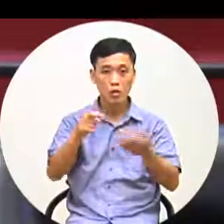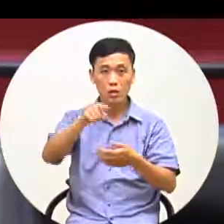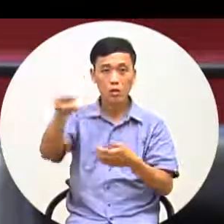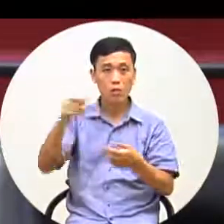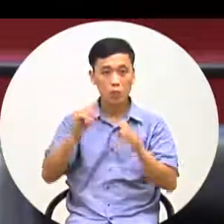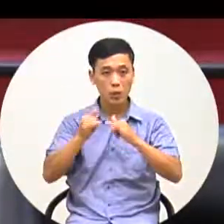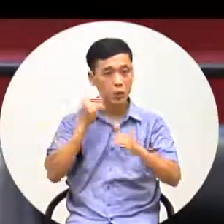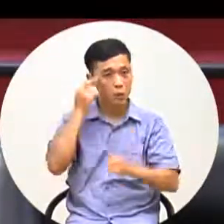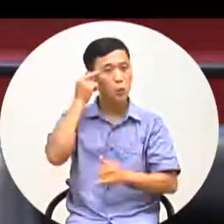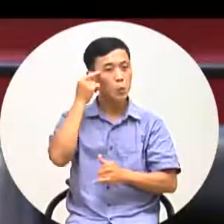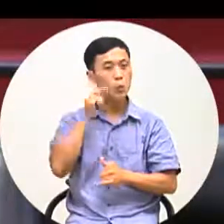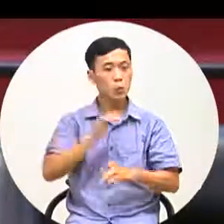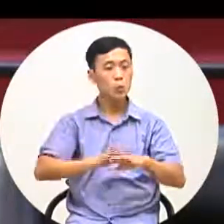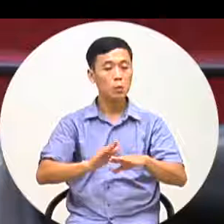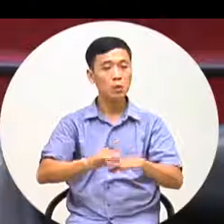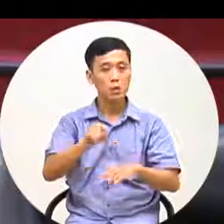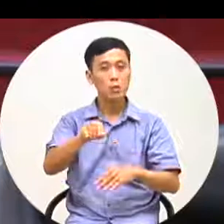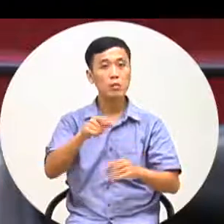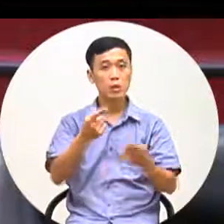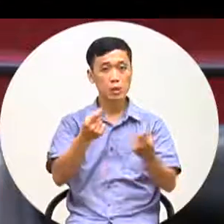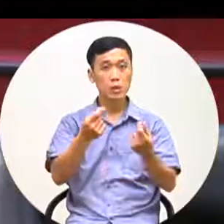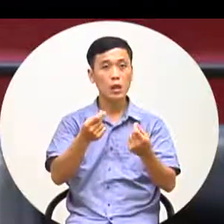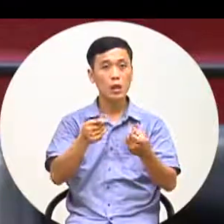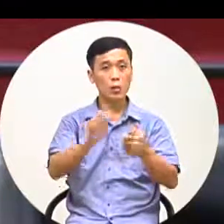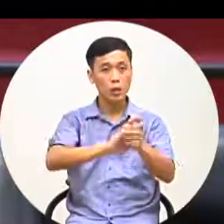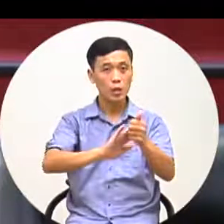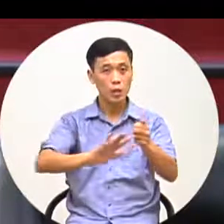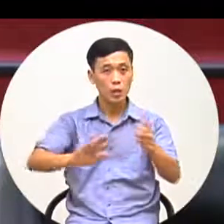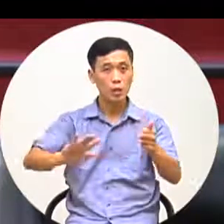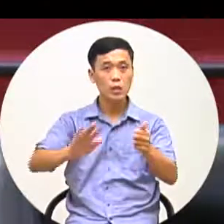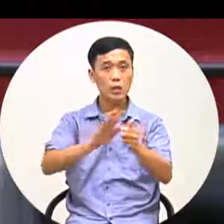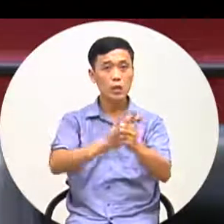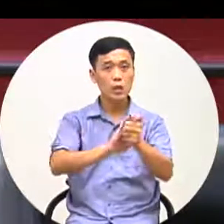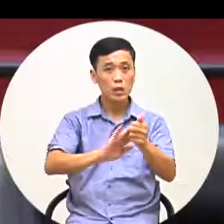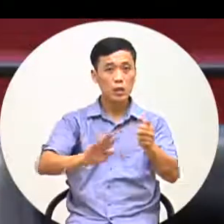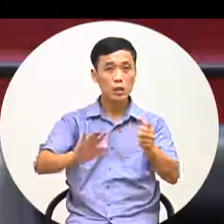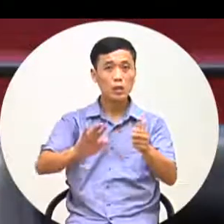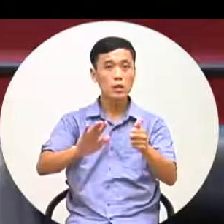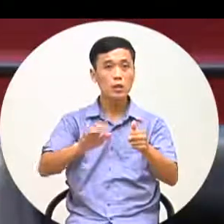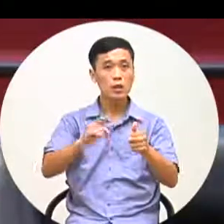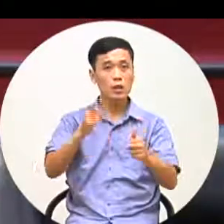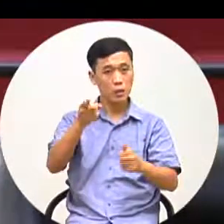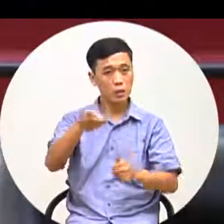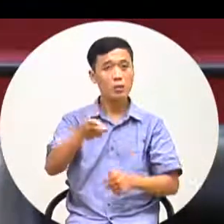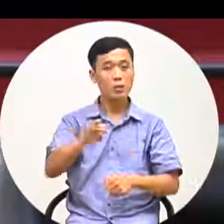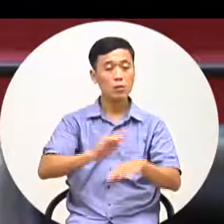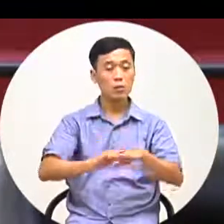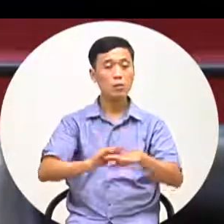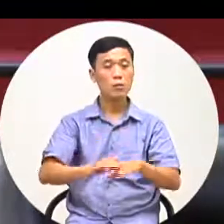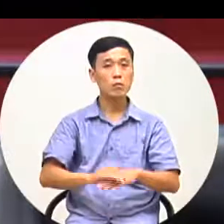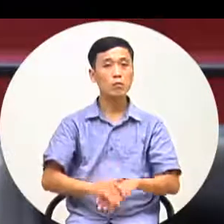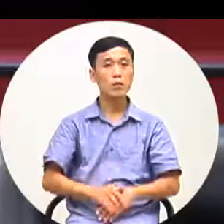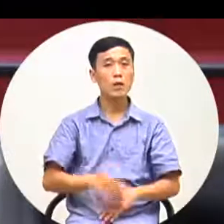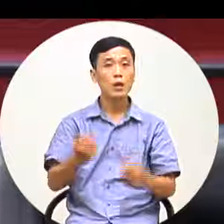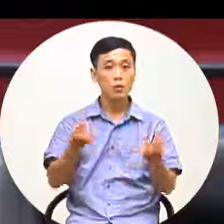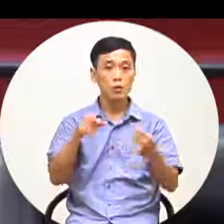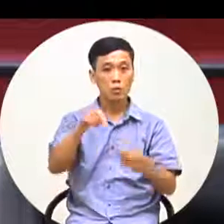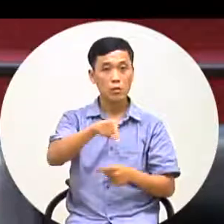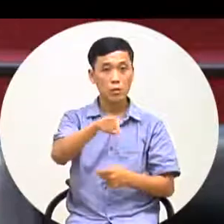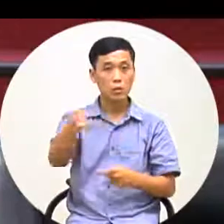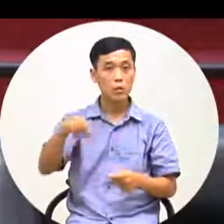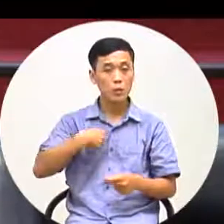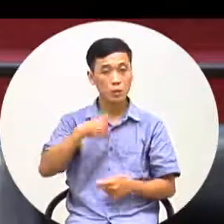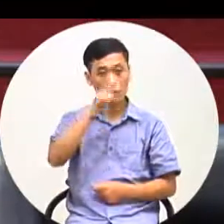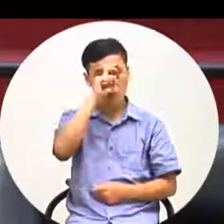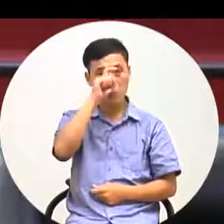数，啊，又是变成一个负数，啊，所以啊，像这些东西啊，我是希望说要赶